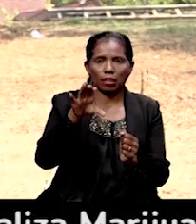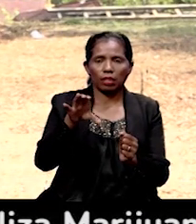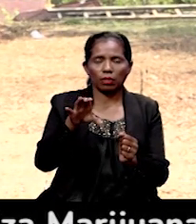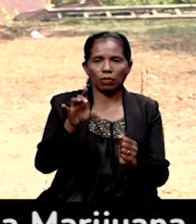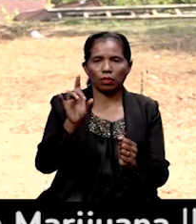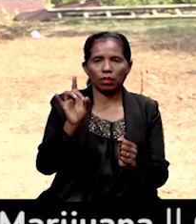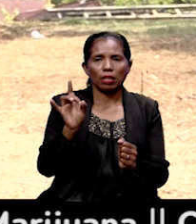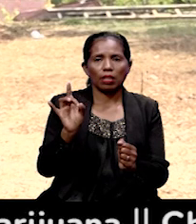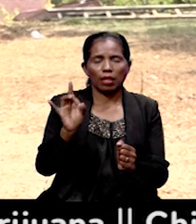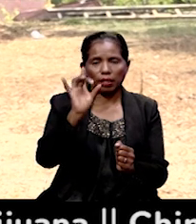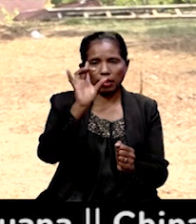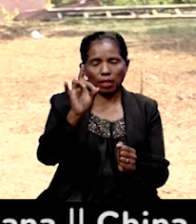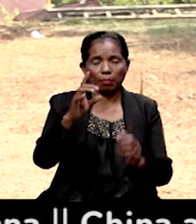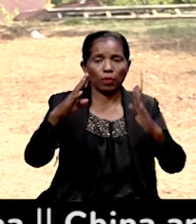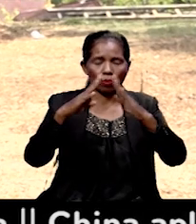maka halona,